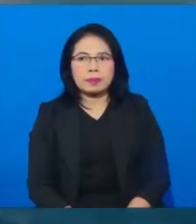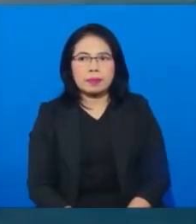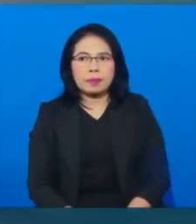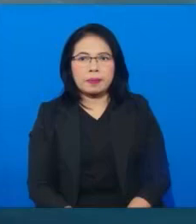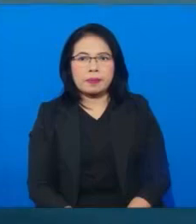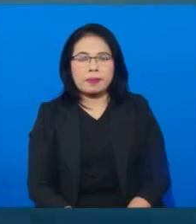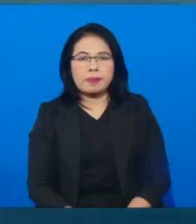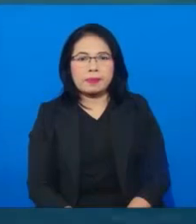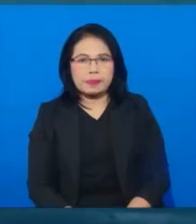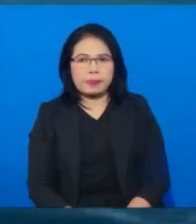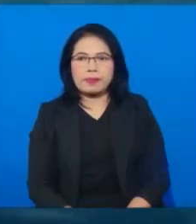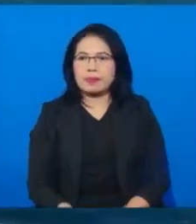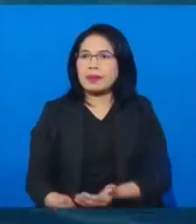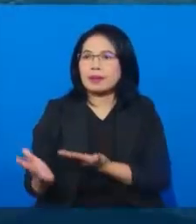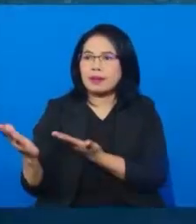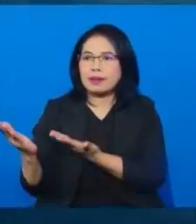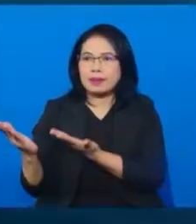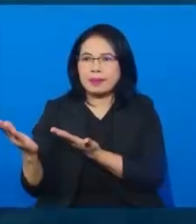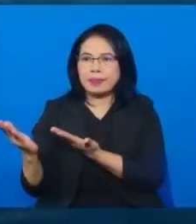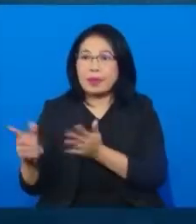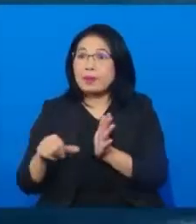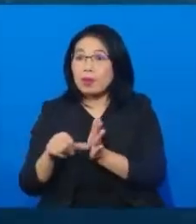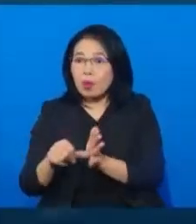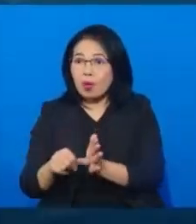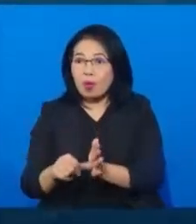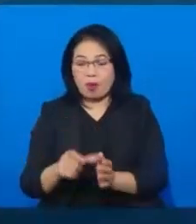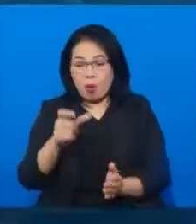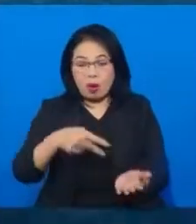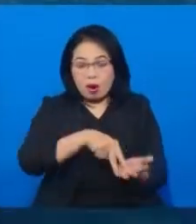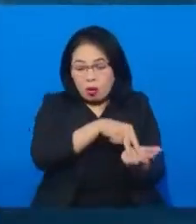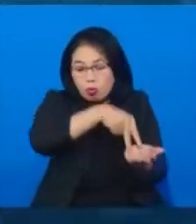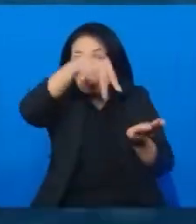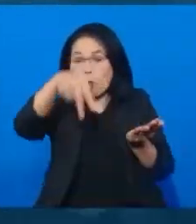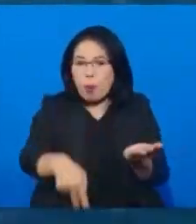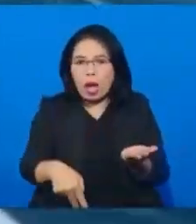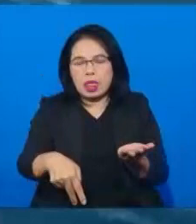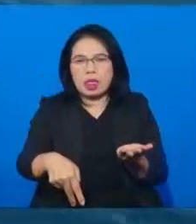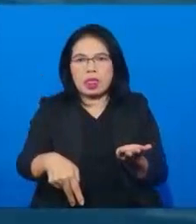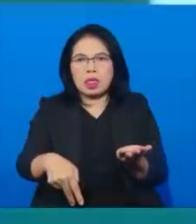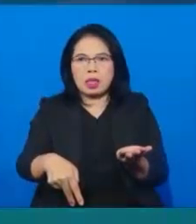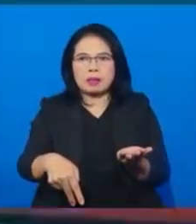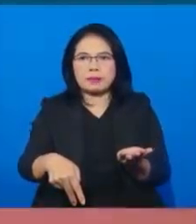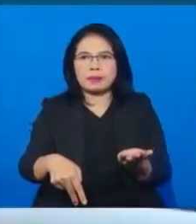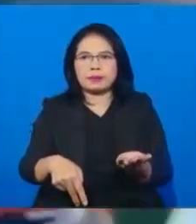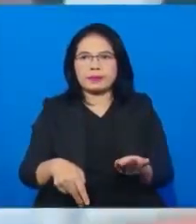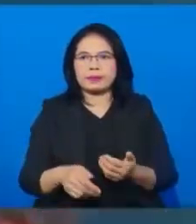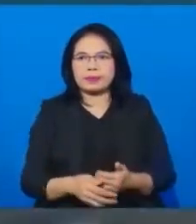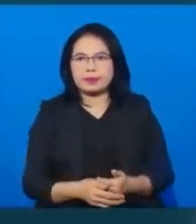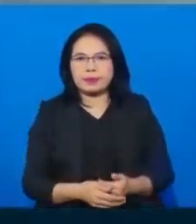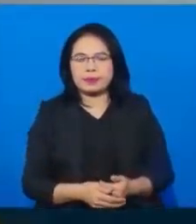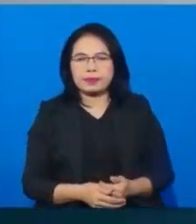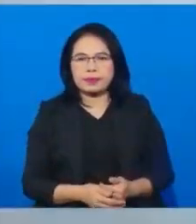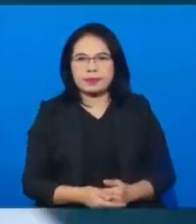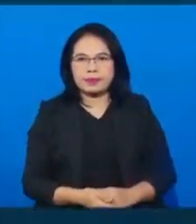Dan inilah detik-detik evakuasi penumpang kapal KM Queen Surya yang melompat dari dek 4 kapal sesaat